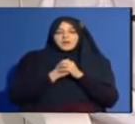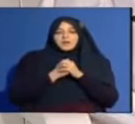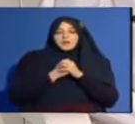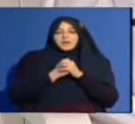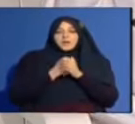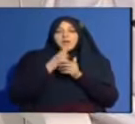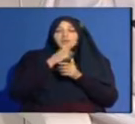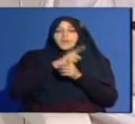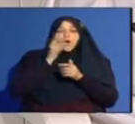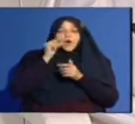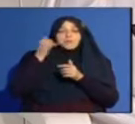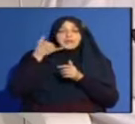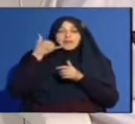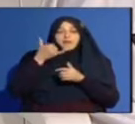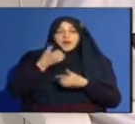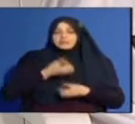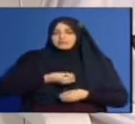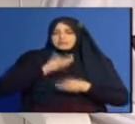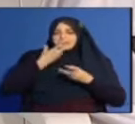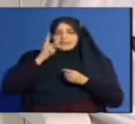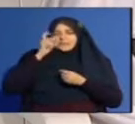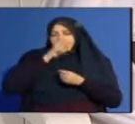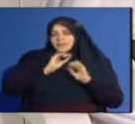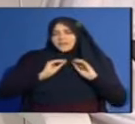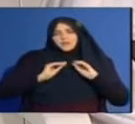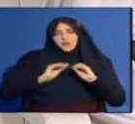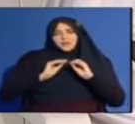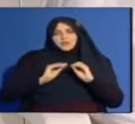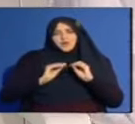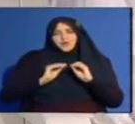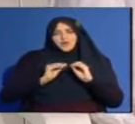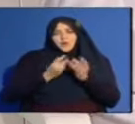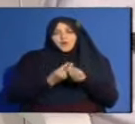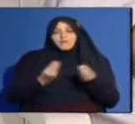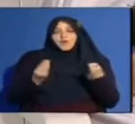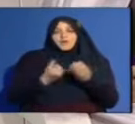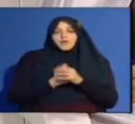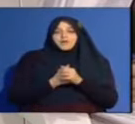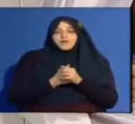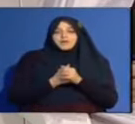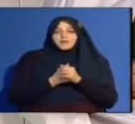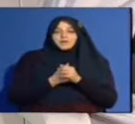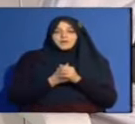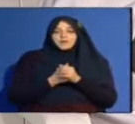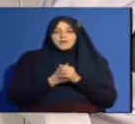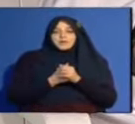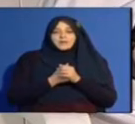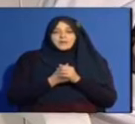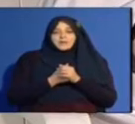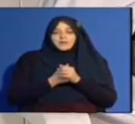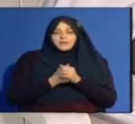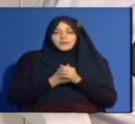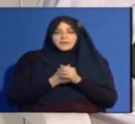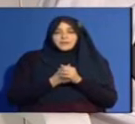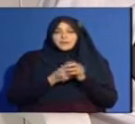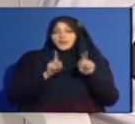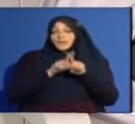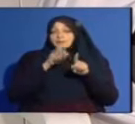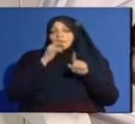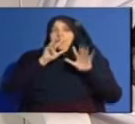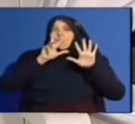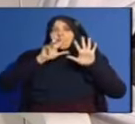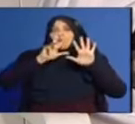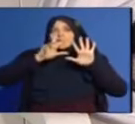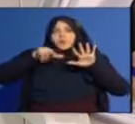عن صعوبة تربية الصغار. الصغار. نعم. وهؤلاء الصغار يعني من ساعات كما قال الأخ